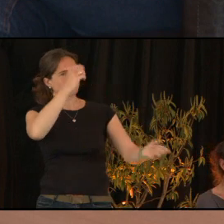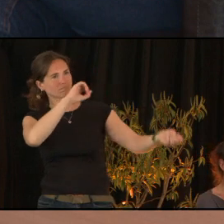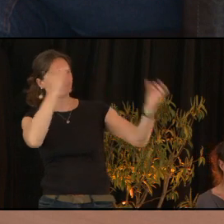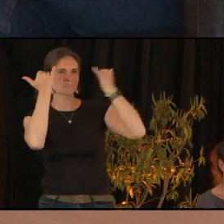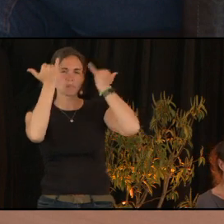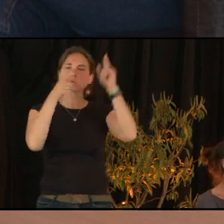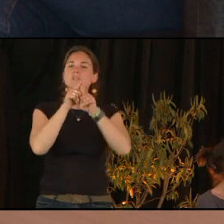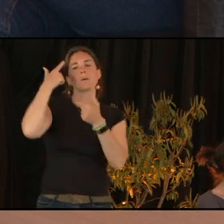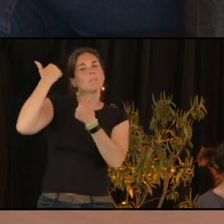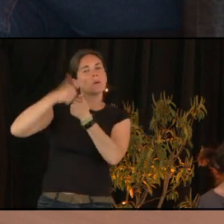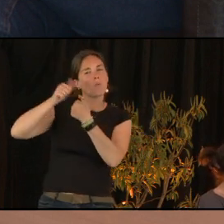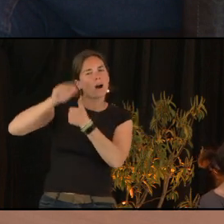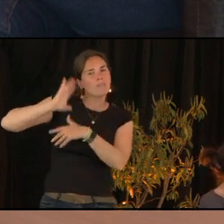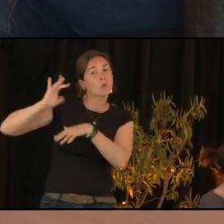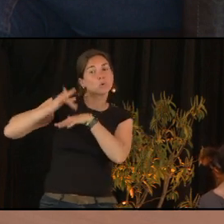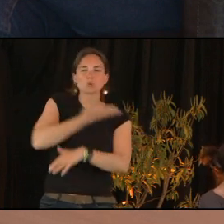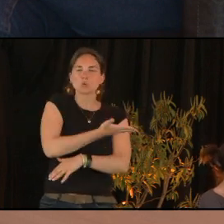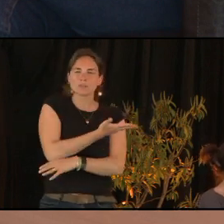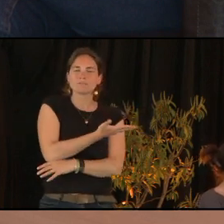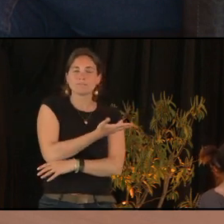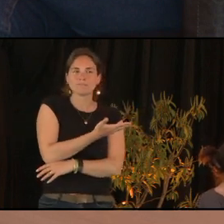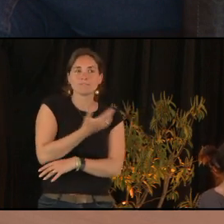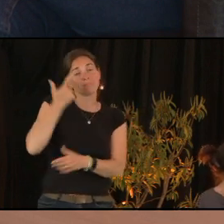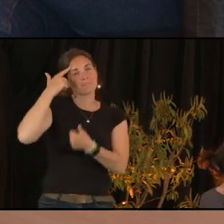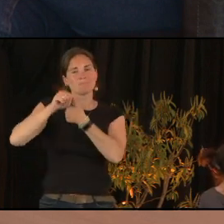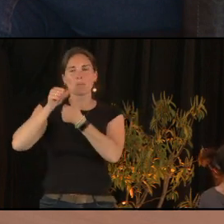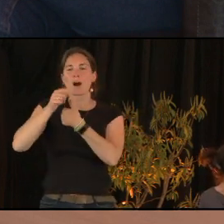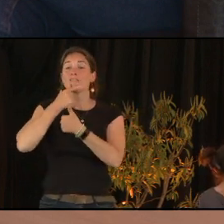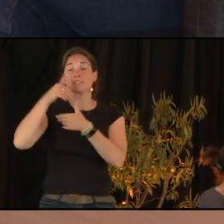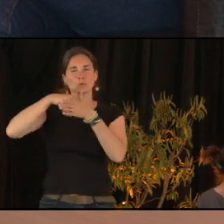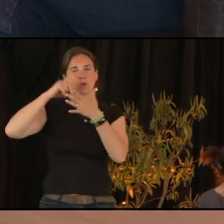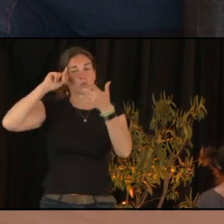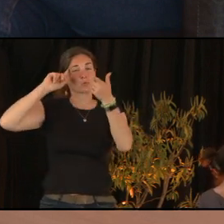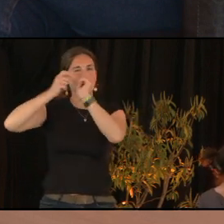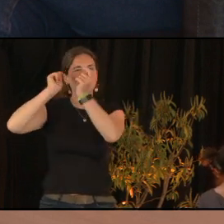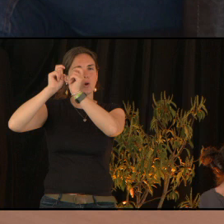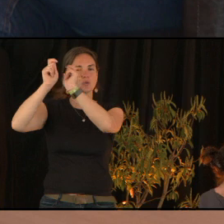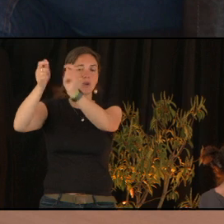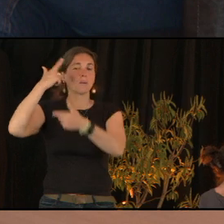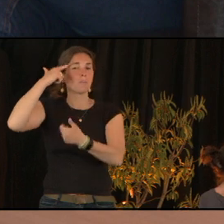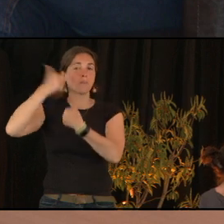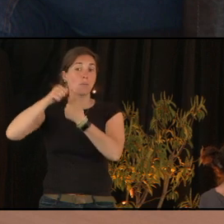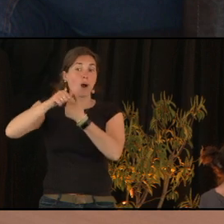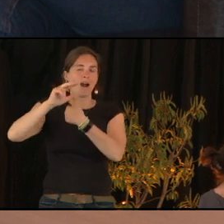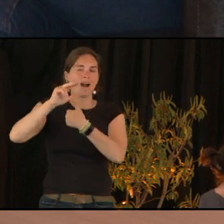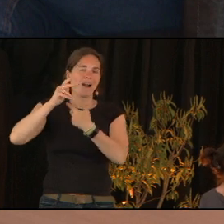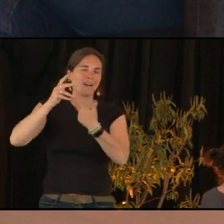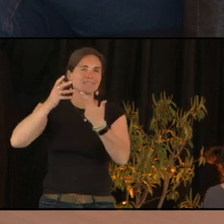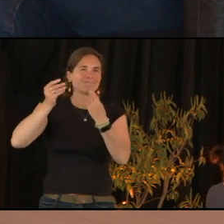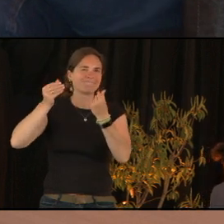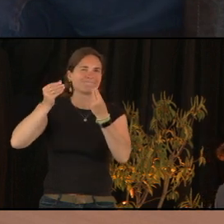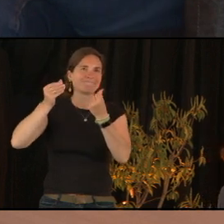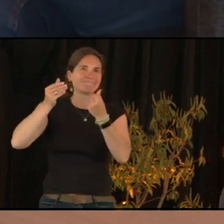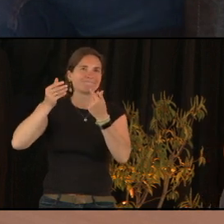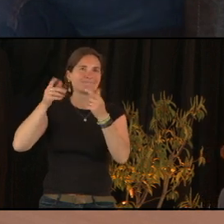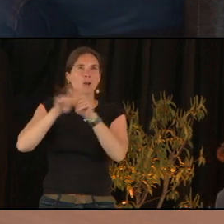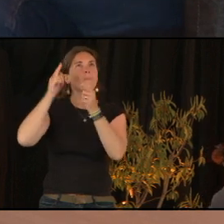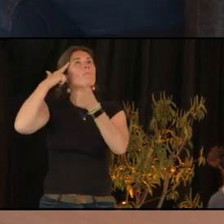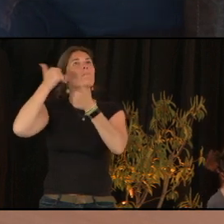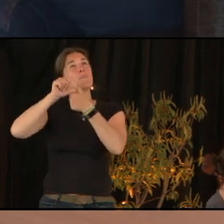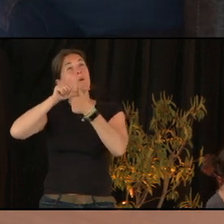qui est quand même la plus grande fiction, qui est une grande fiction, où on sait que toute mémoire est toute un peu